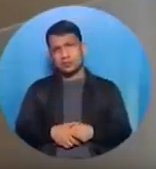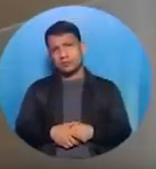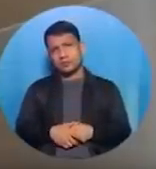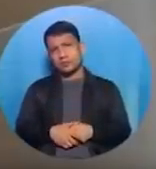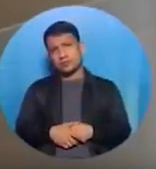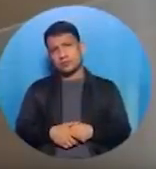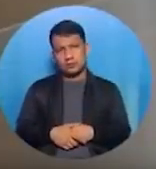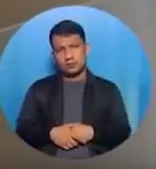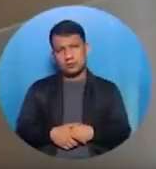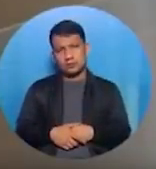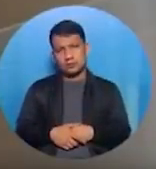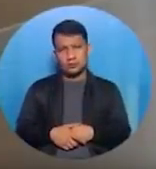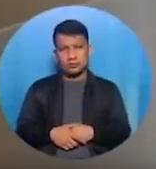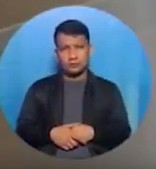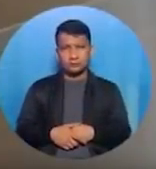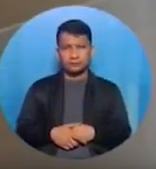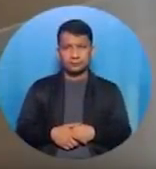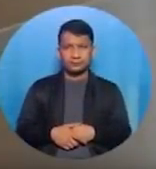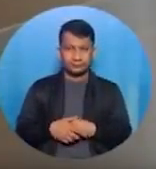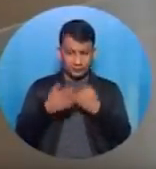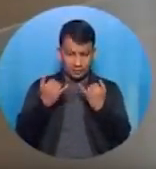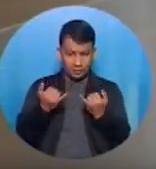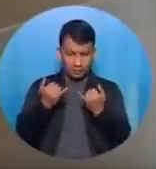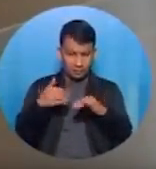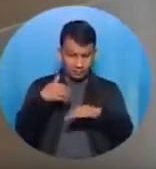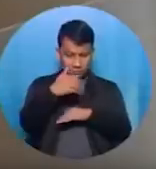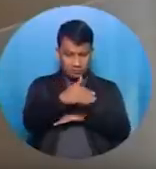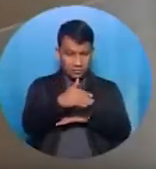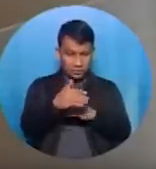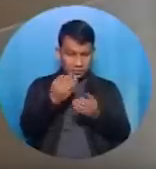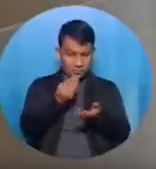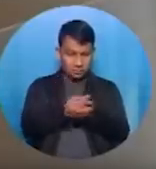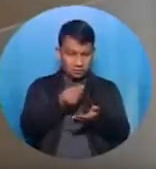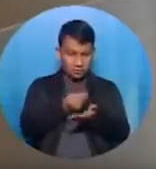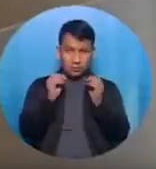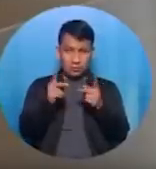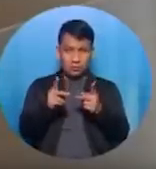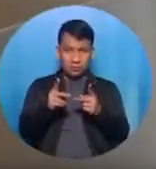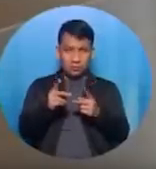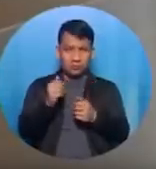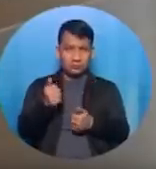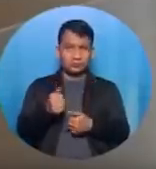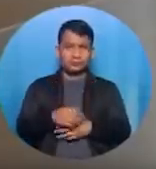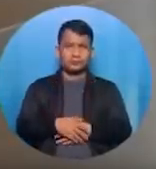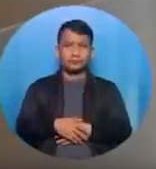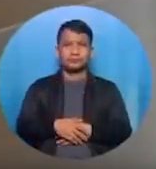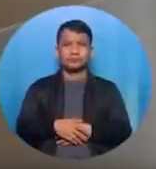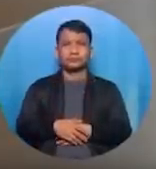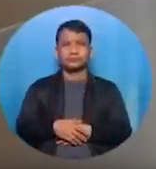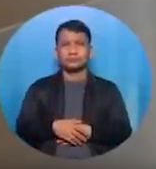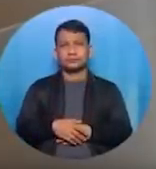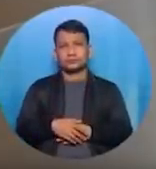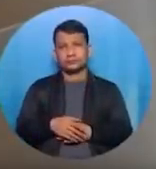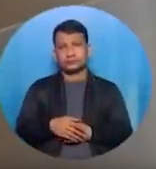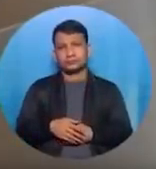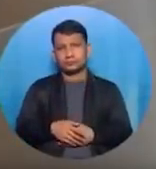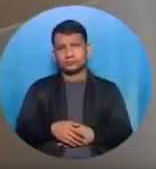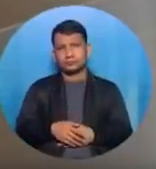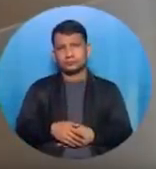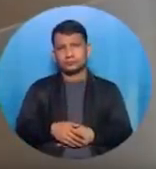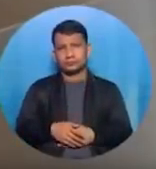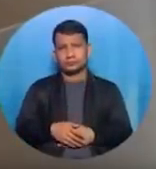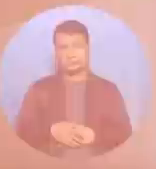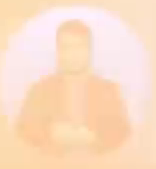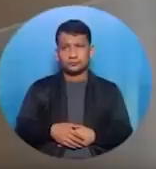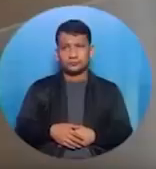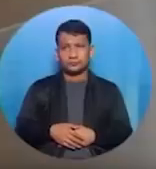Salamat, sir. Sige po. Ngayon po mismo, magpapadala po ako ng pera dyan sa inyo, okay? Okay, sir. Salamat. Sige